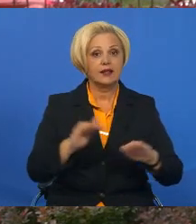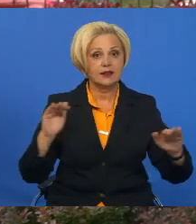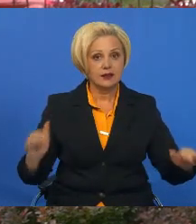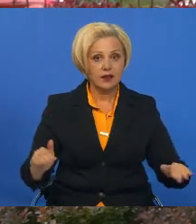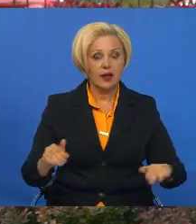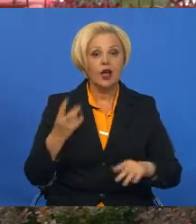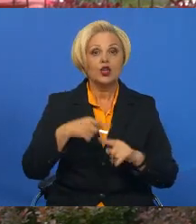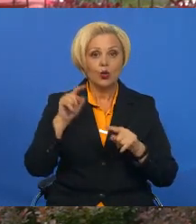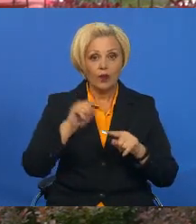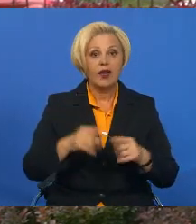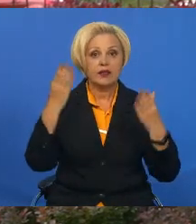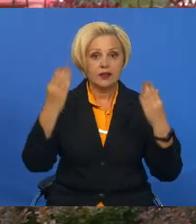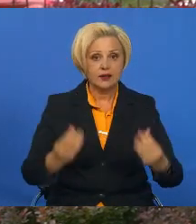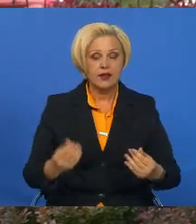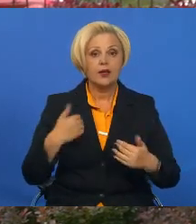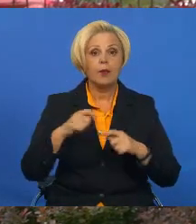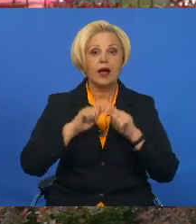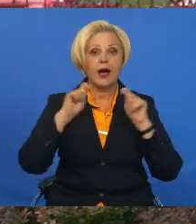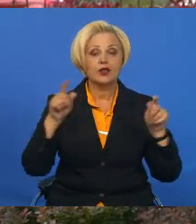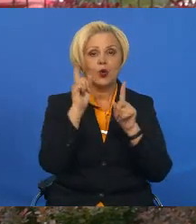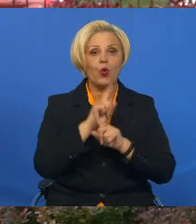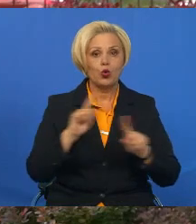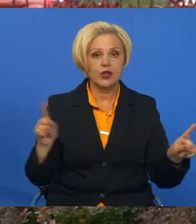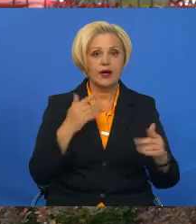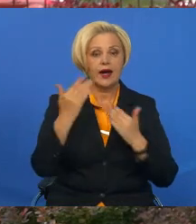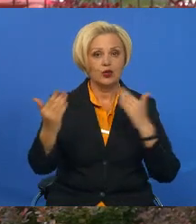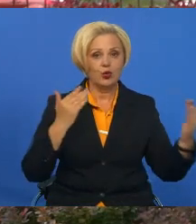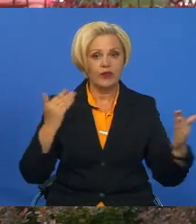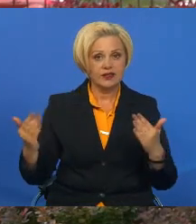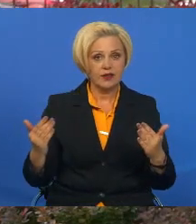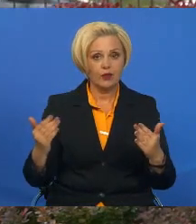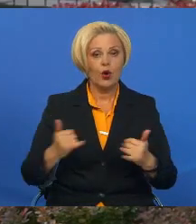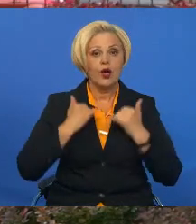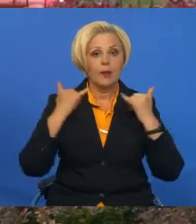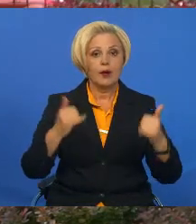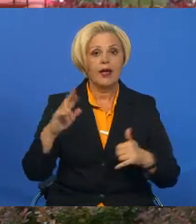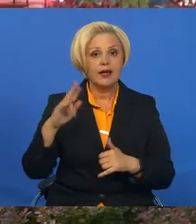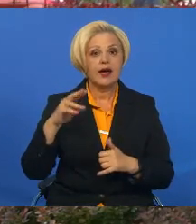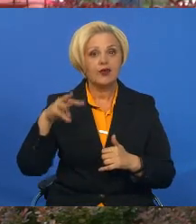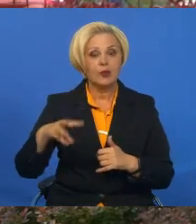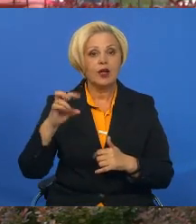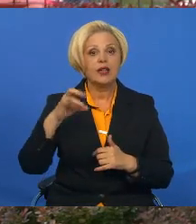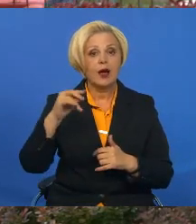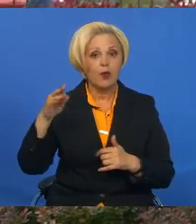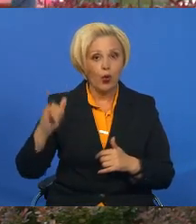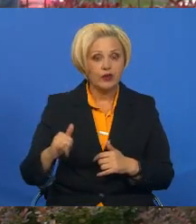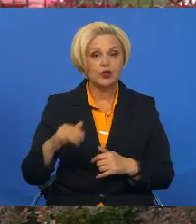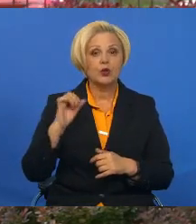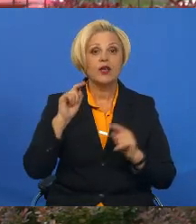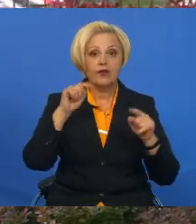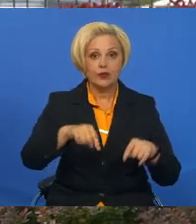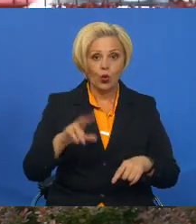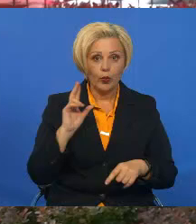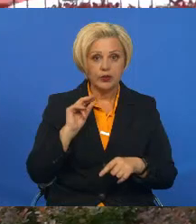Но в этот же день мы откроем уникальную выставку, посвященную Якову Михайловичу Лабовичу и в том